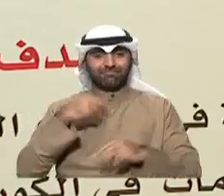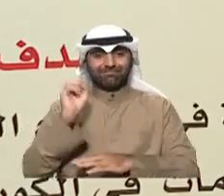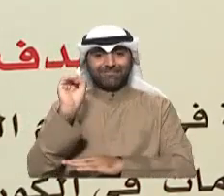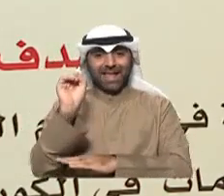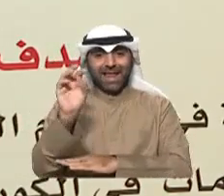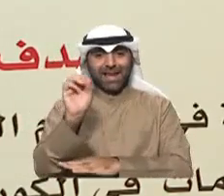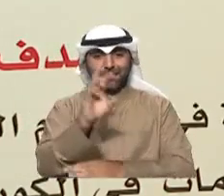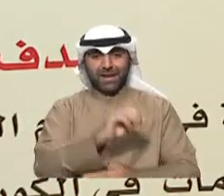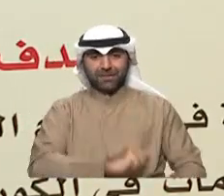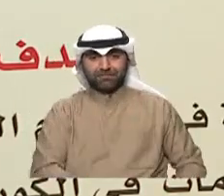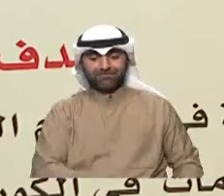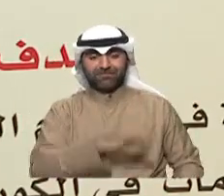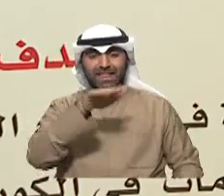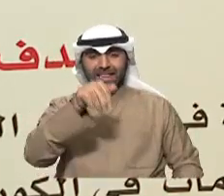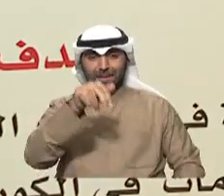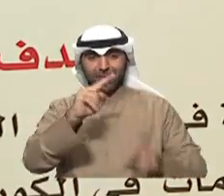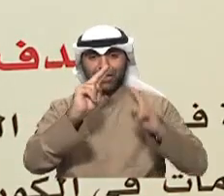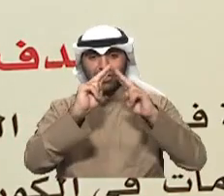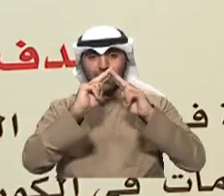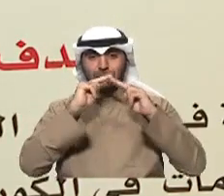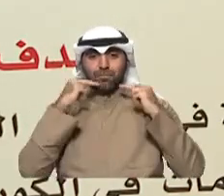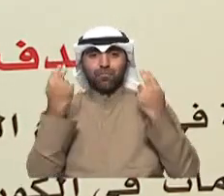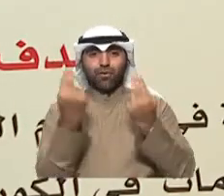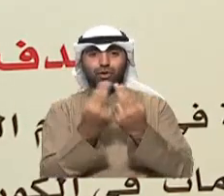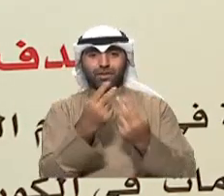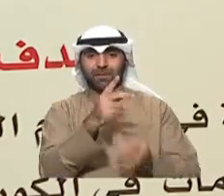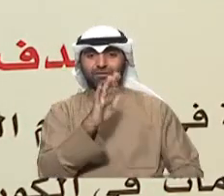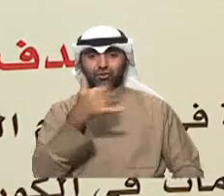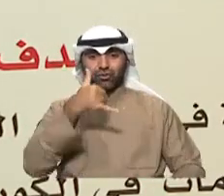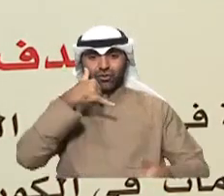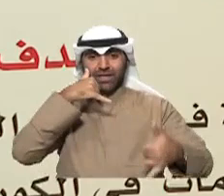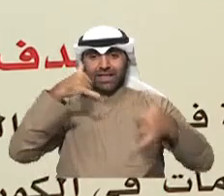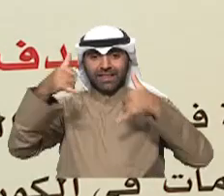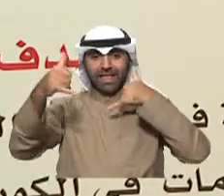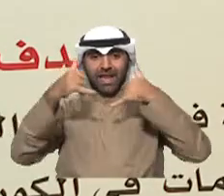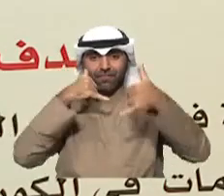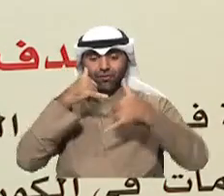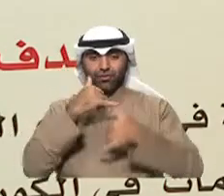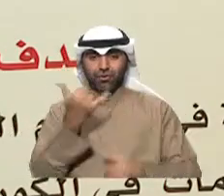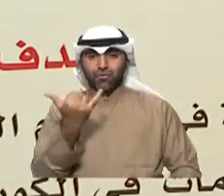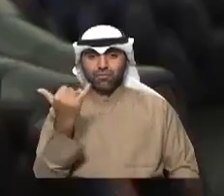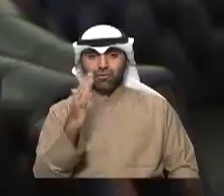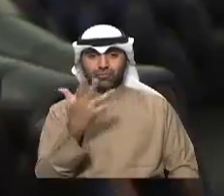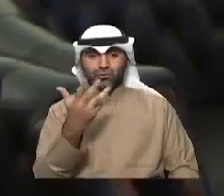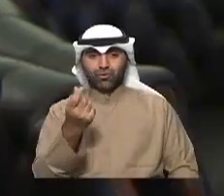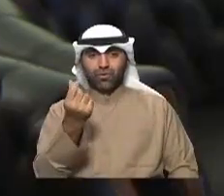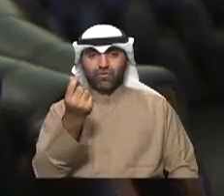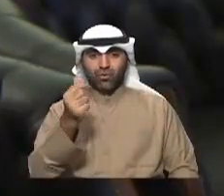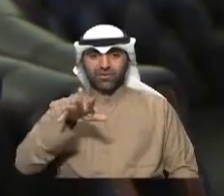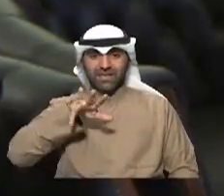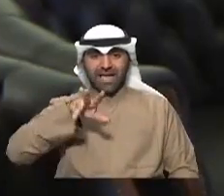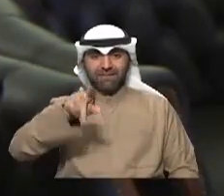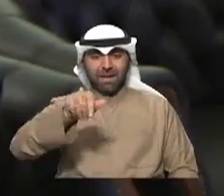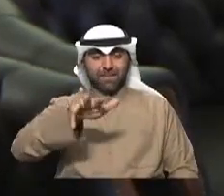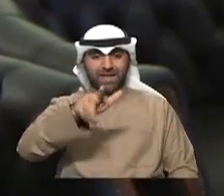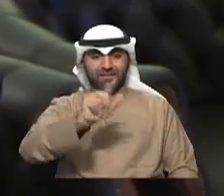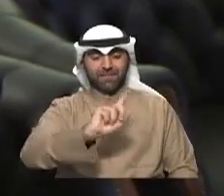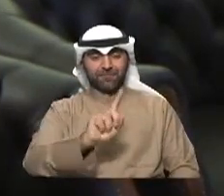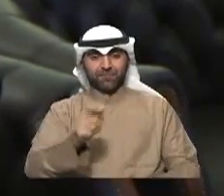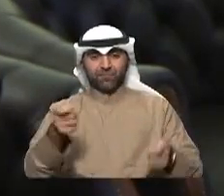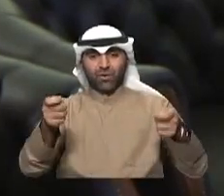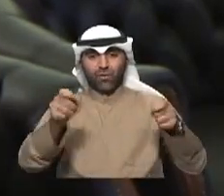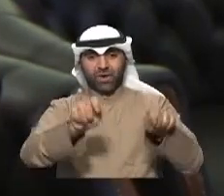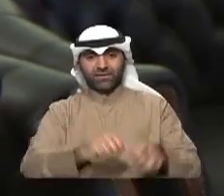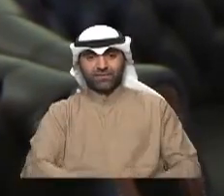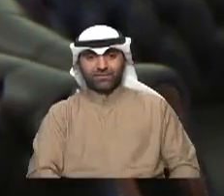شيقة. أحد المواضيع اللي هي موضوع الهوية الرقمية اللامركزية. وزارة الإعلام تساهم